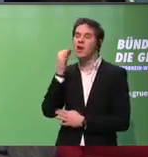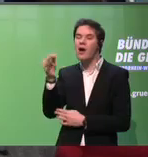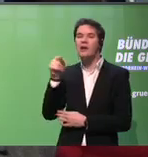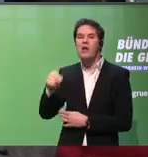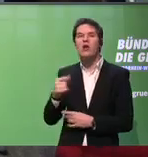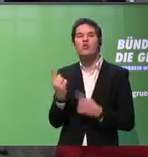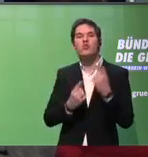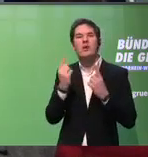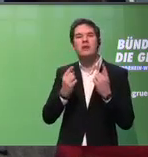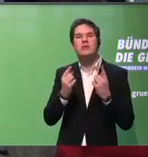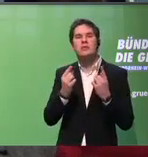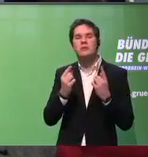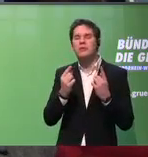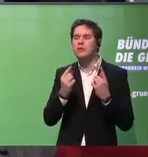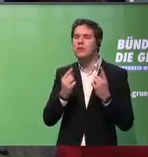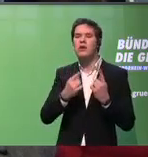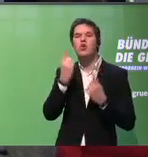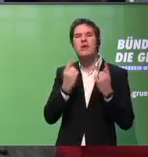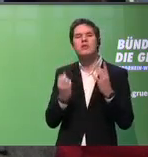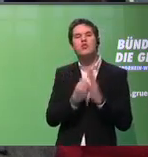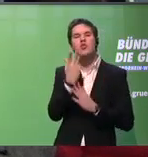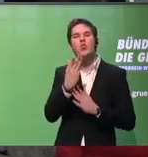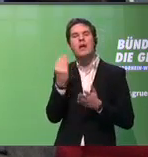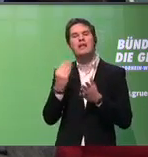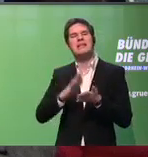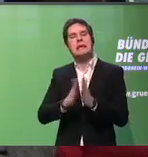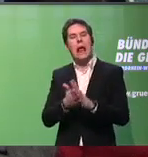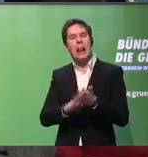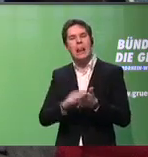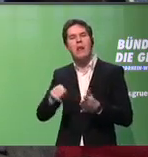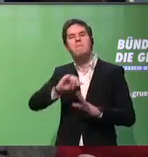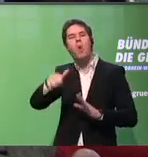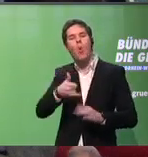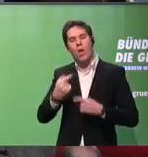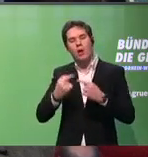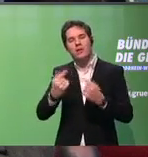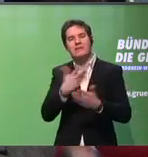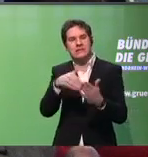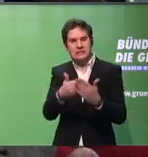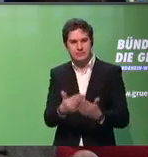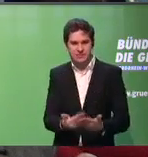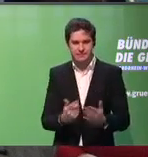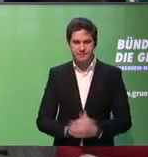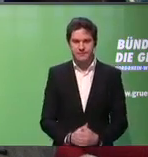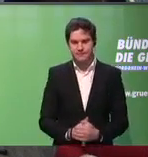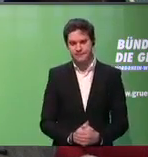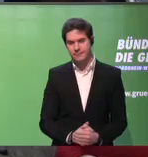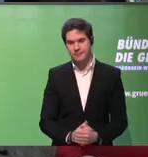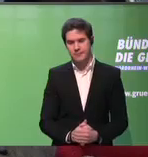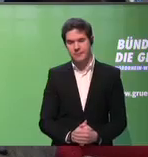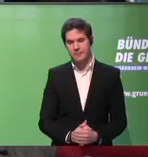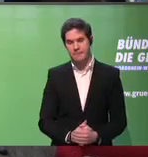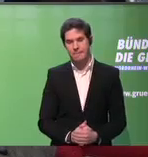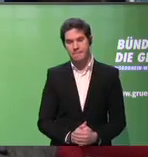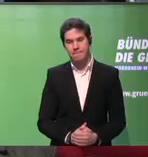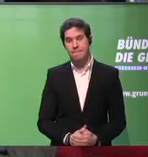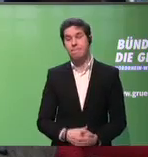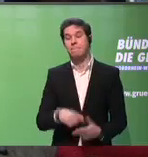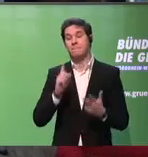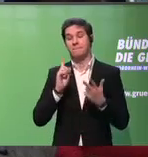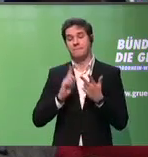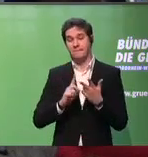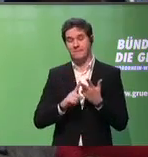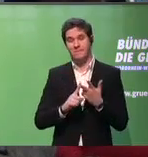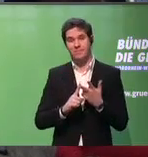Deal? Für den Green New Deal. Und dann haben wir auch noch eine Frage von